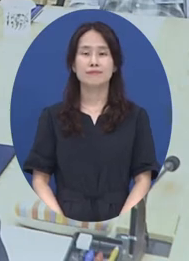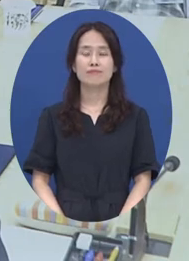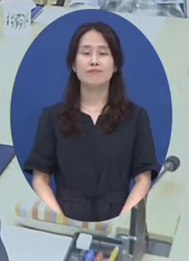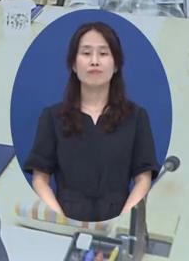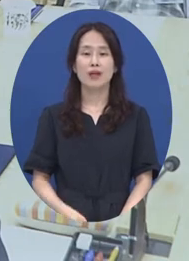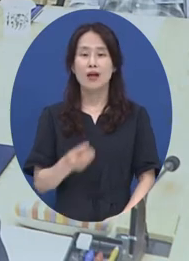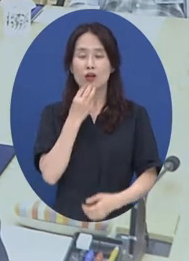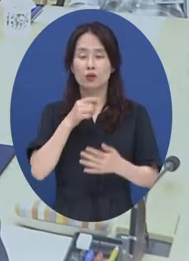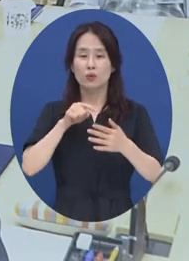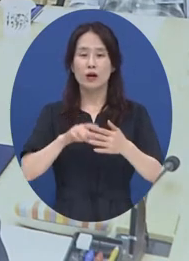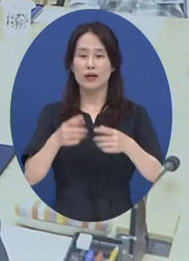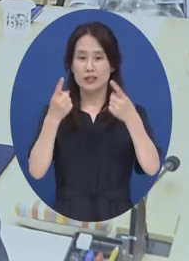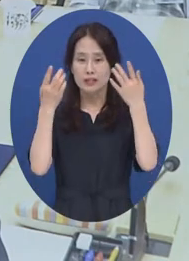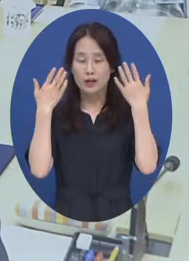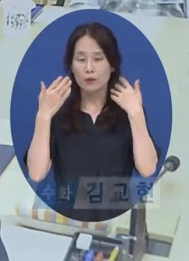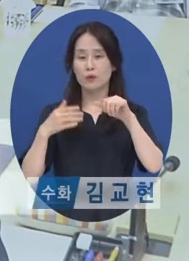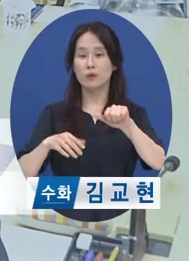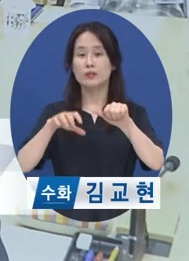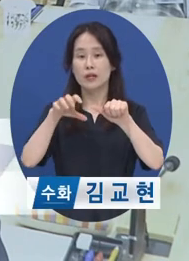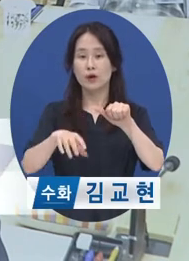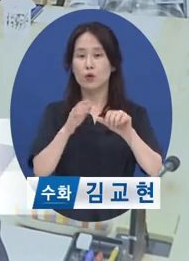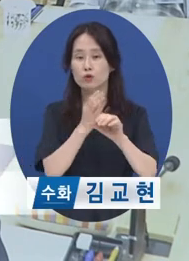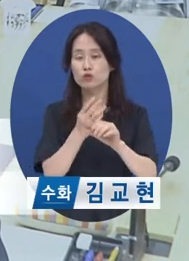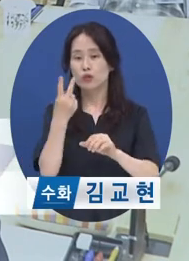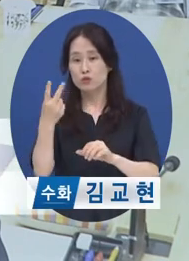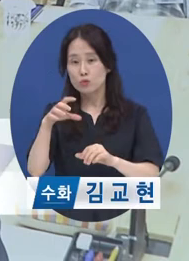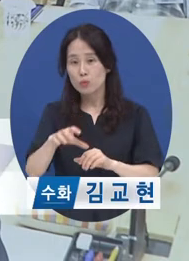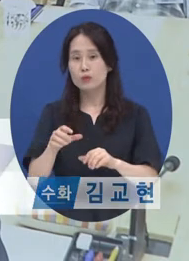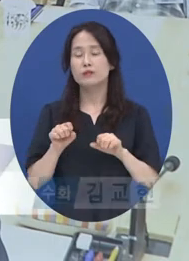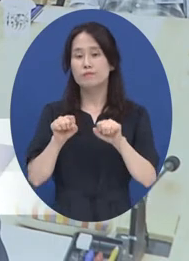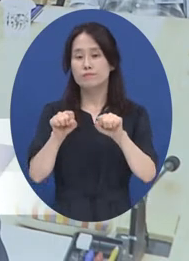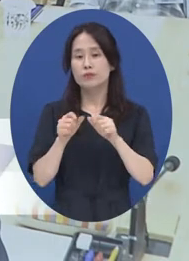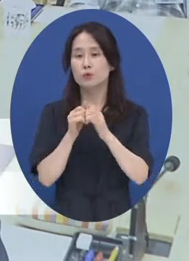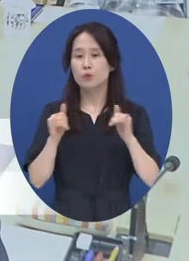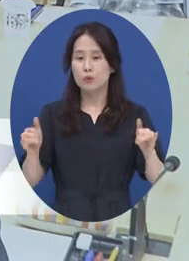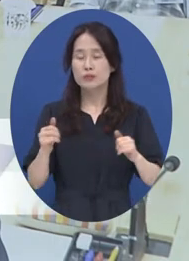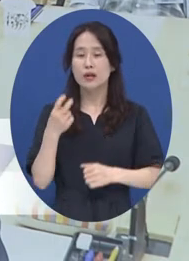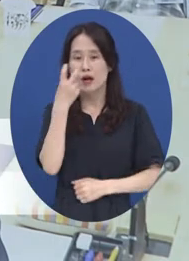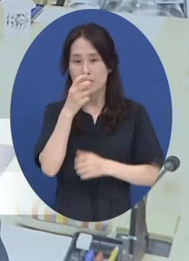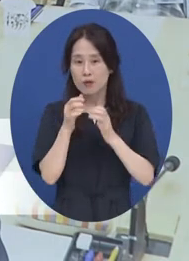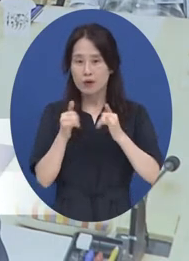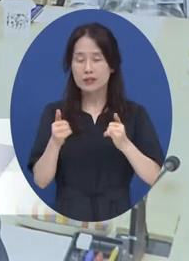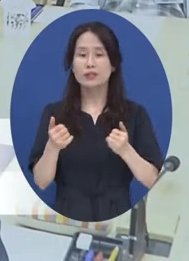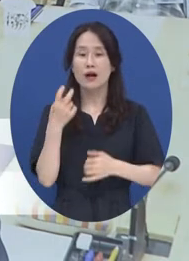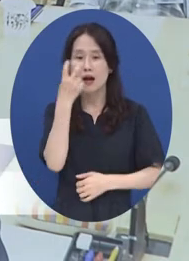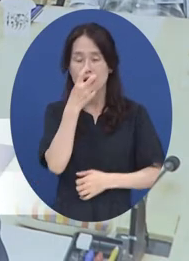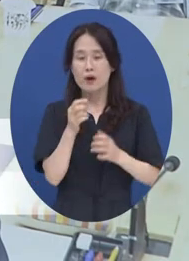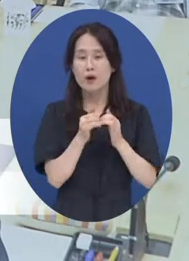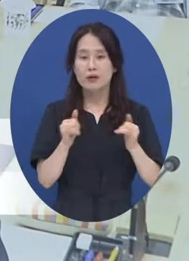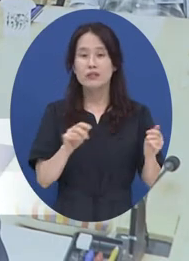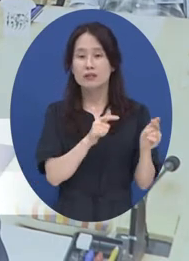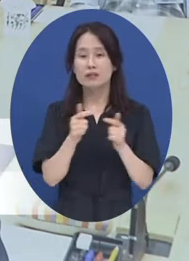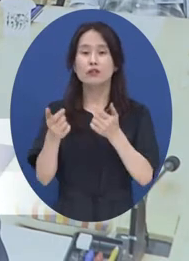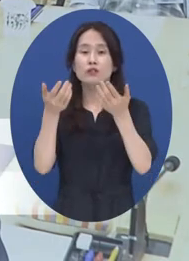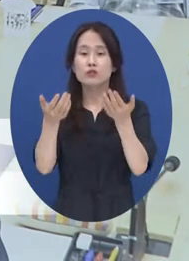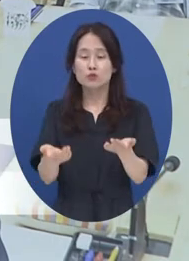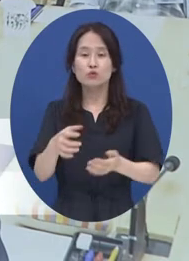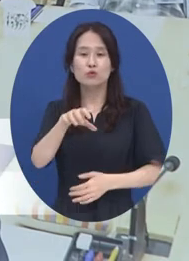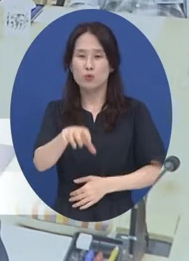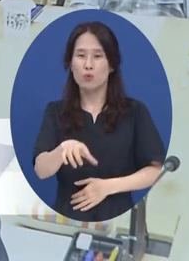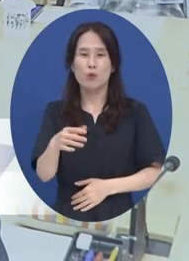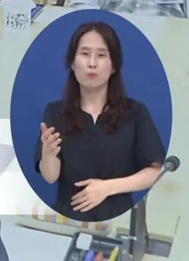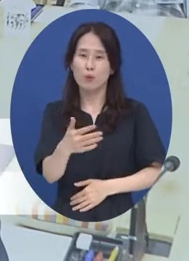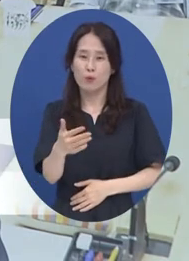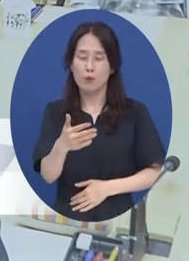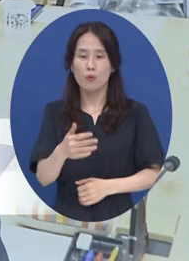경기도 내 대학교 다섯 곳 가운데 두 곳은 청소원이나 방호원, 시설 관리원 등 현장 노동자의 휴게실이 없거나